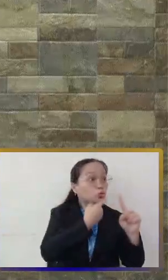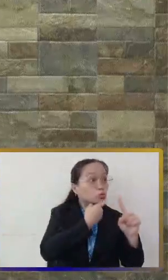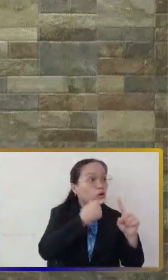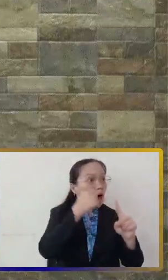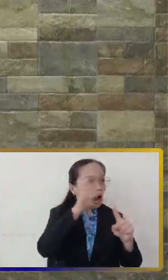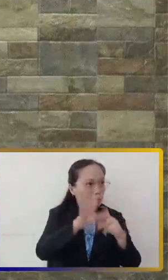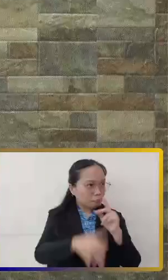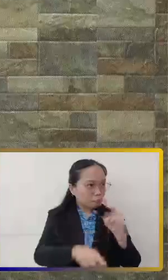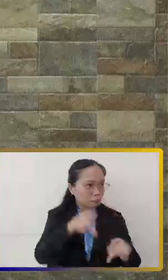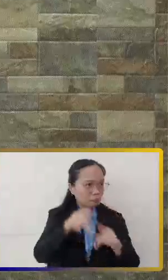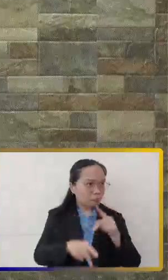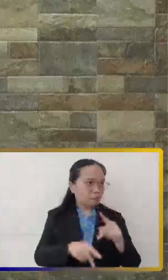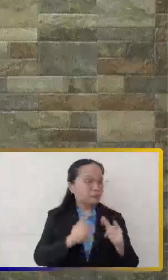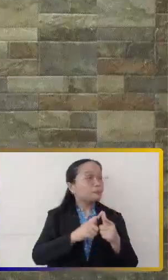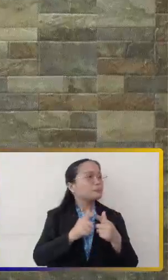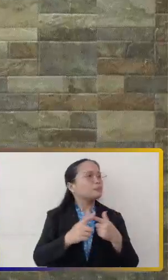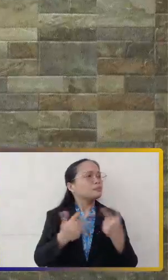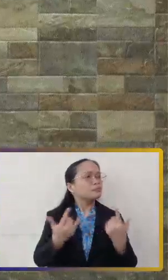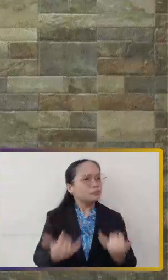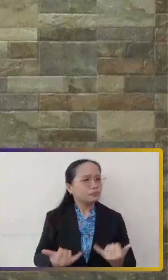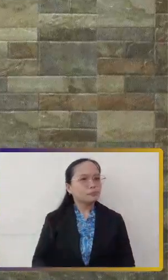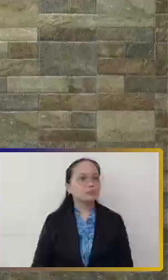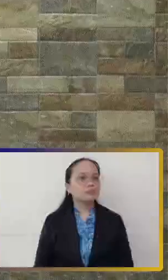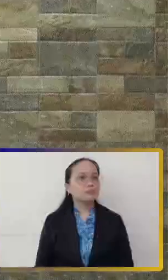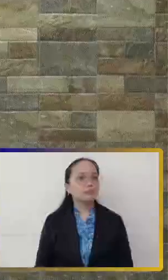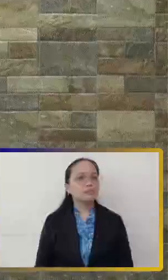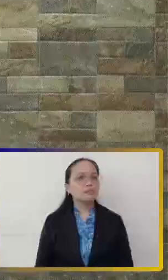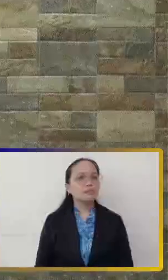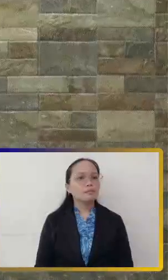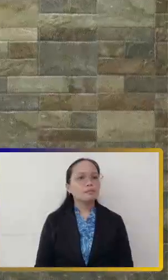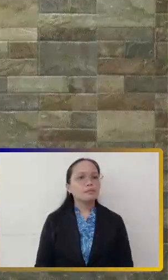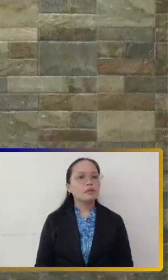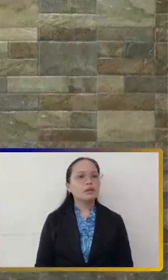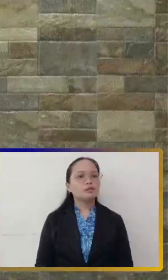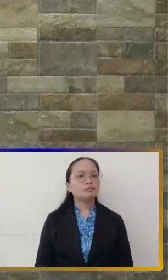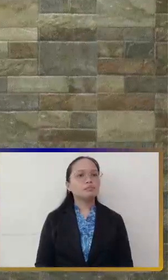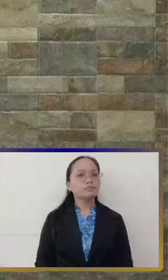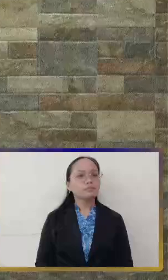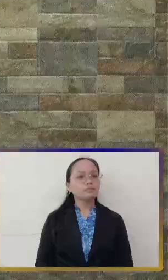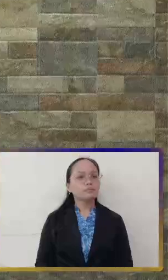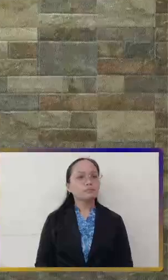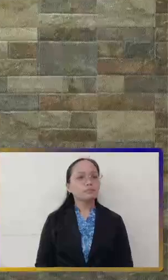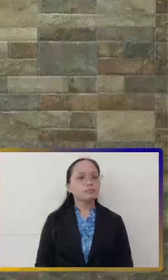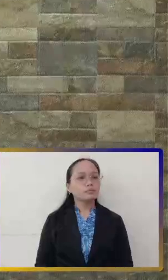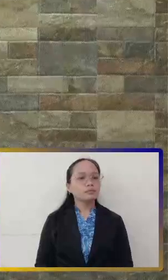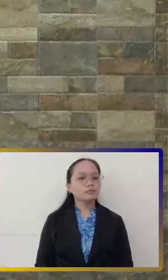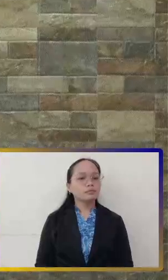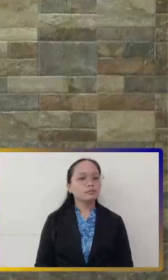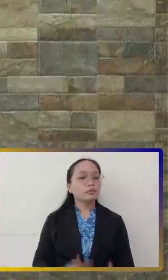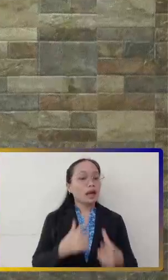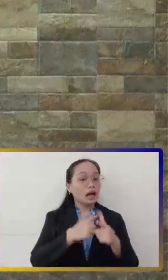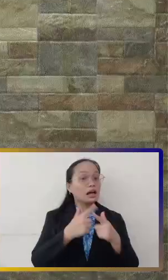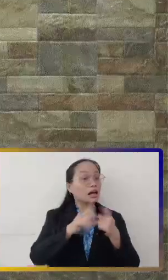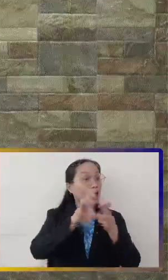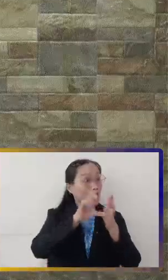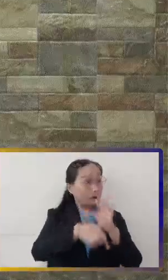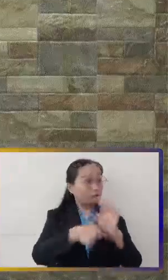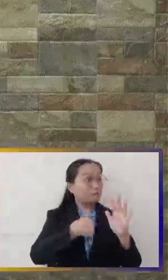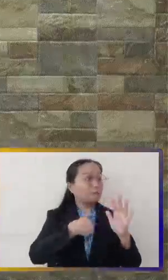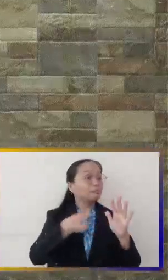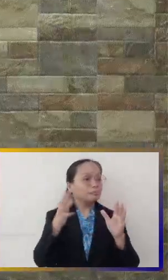me? All right, I hope you follow me, mga kapatid, para maunawaan nyo. Okay, mamaya babanggitin ko po uli